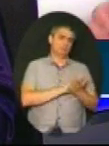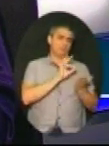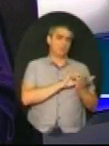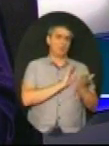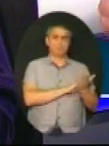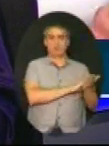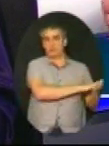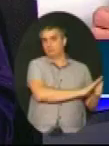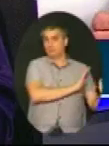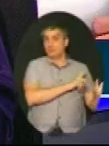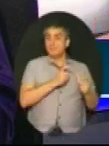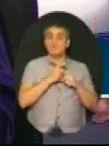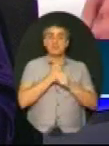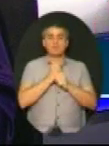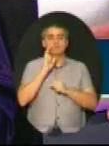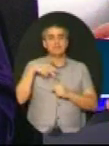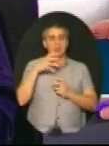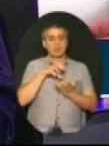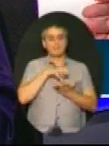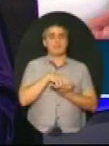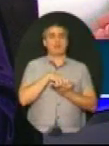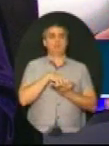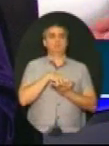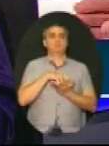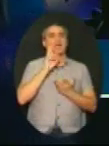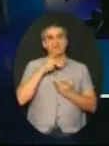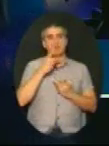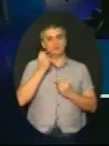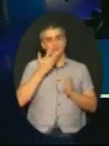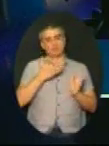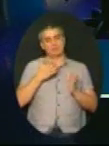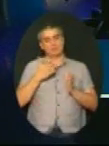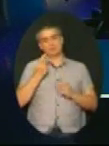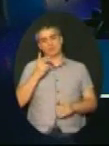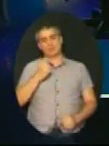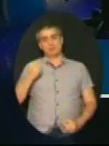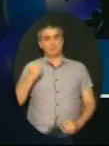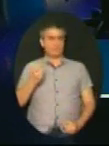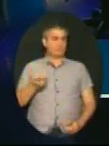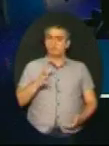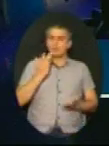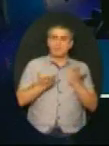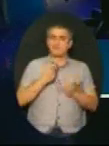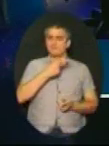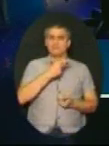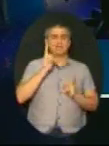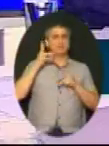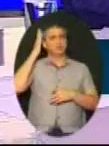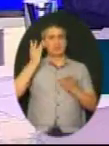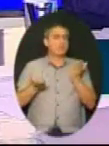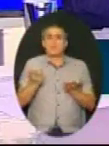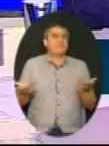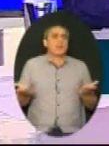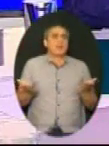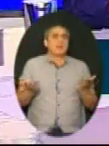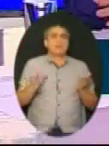אוקיי? מעבר לזה, מפלגת העבודה צריכה להיות מרכז, אפילו עם איזושהי תהיה ימינה. אז מה מבדל אותה מיש עתיד? מה